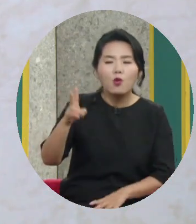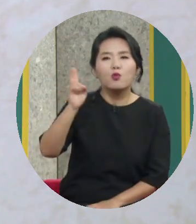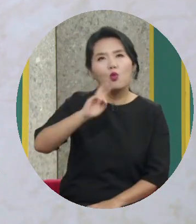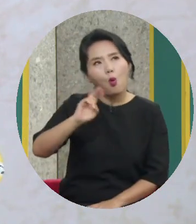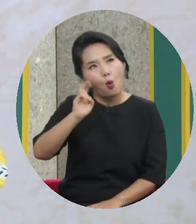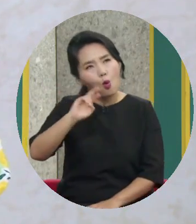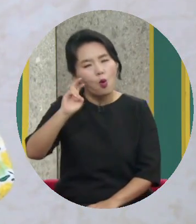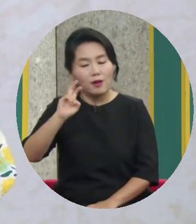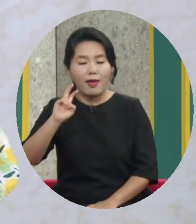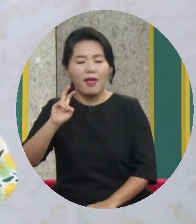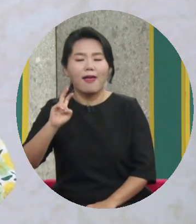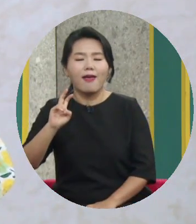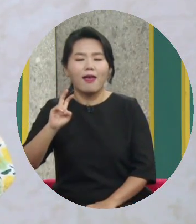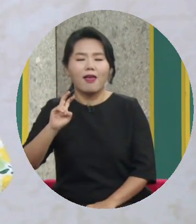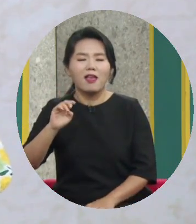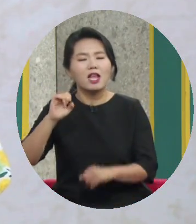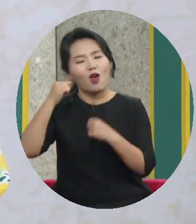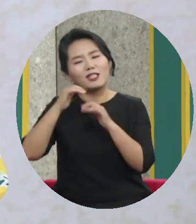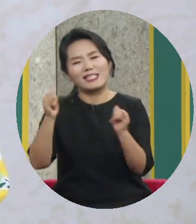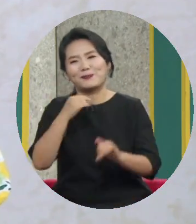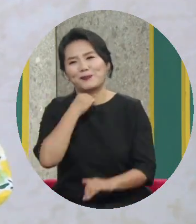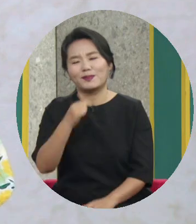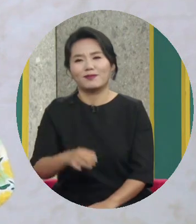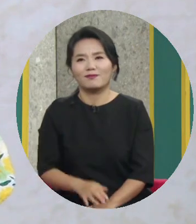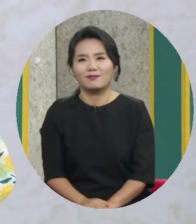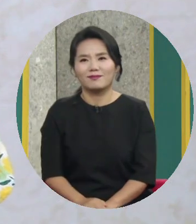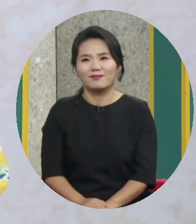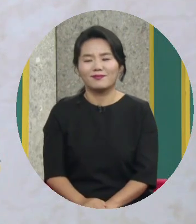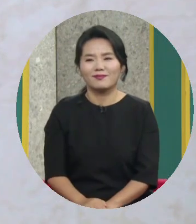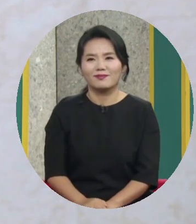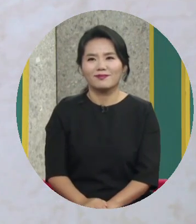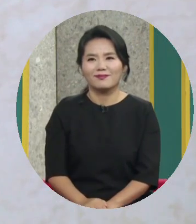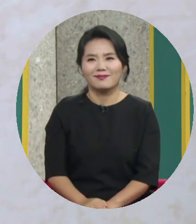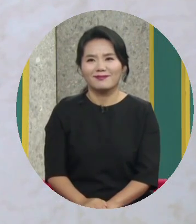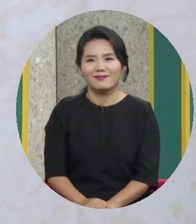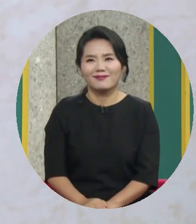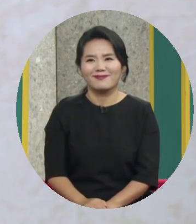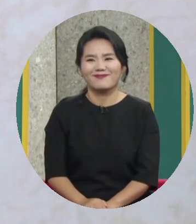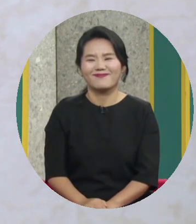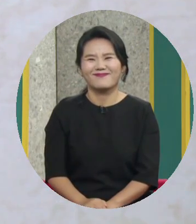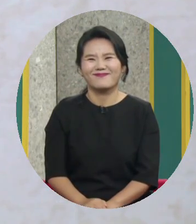배우가 될 거예요. 정말로요? 네.